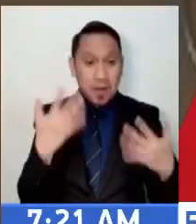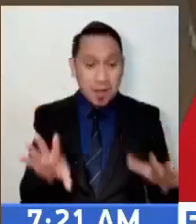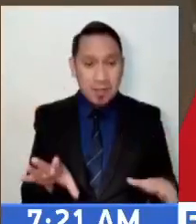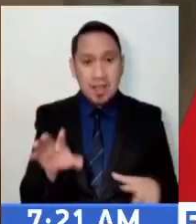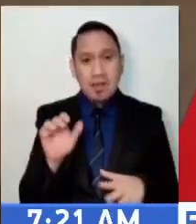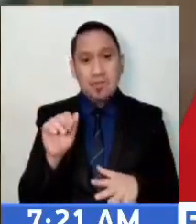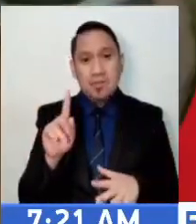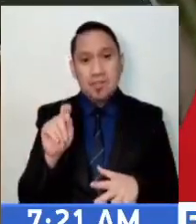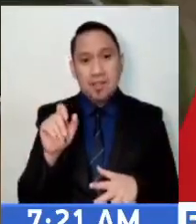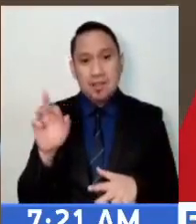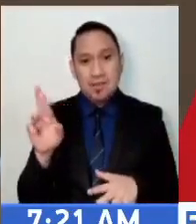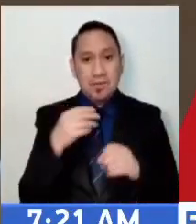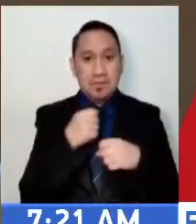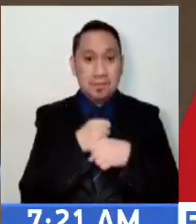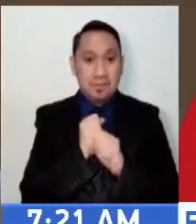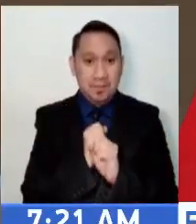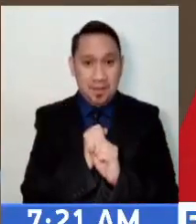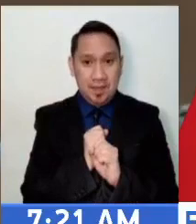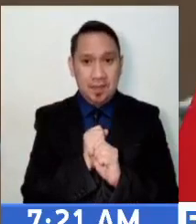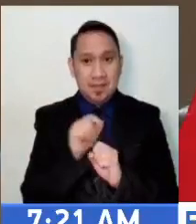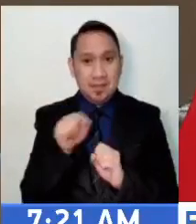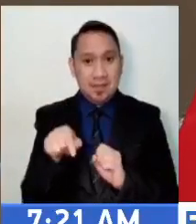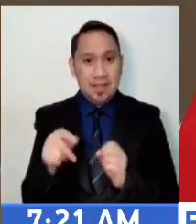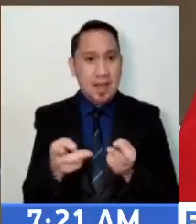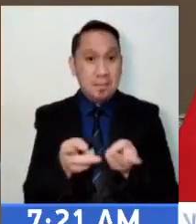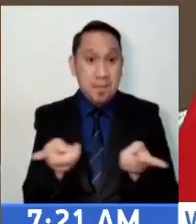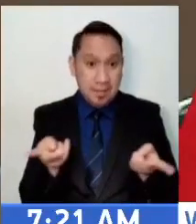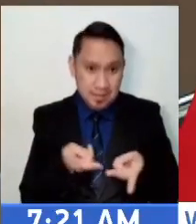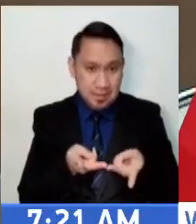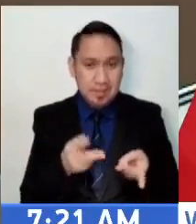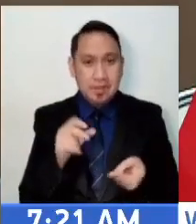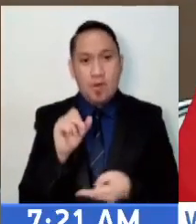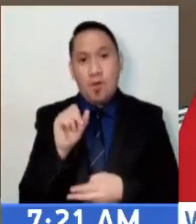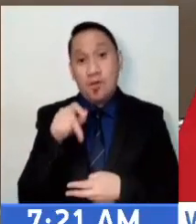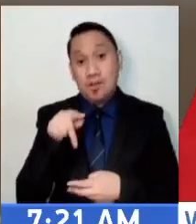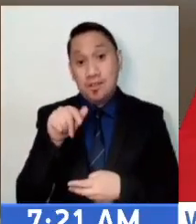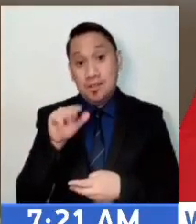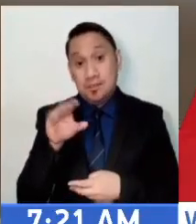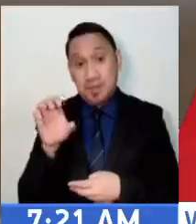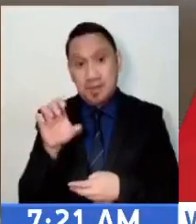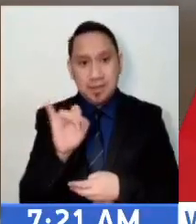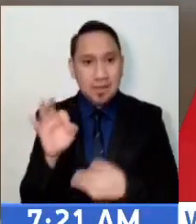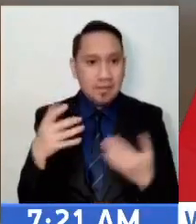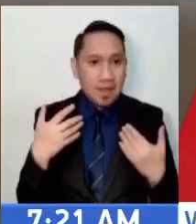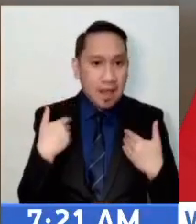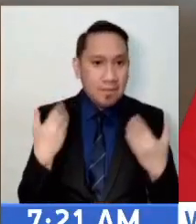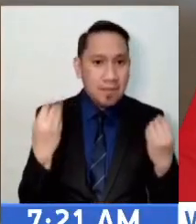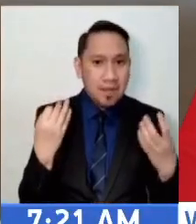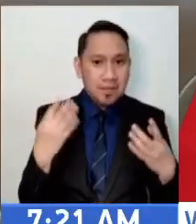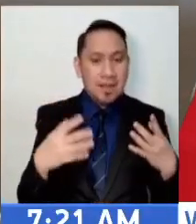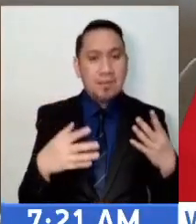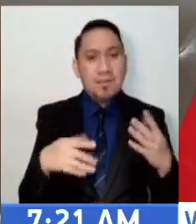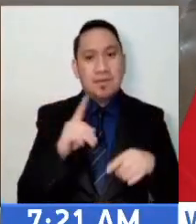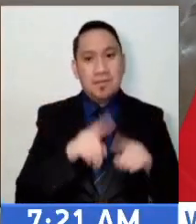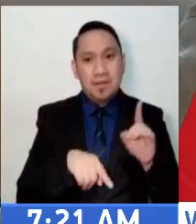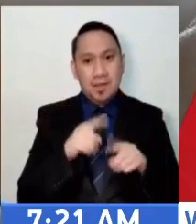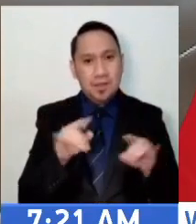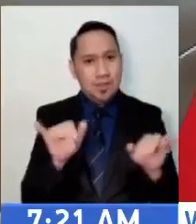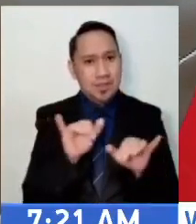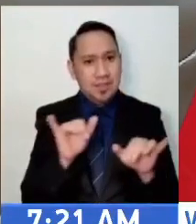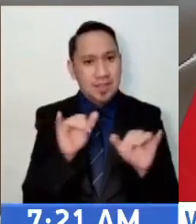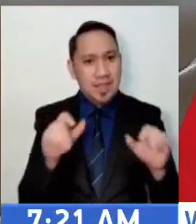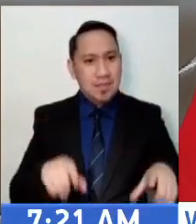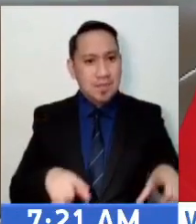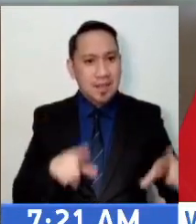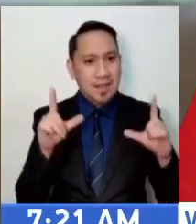gagawa ng parang space. Pag medyo marami-rami ka ng friends, ay para kayong nasa condo. Parang ang labas dito ay para